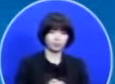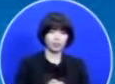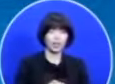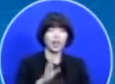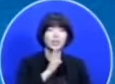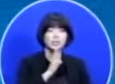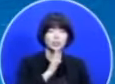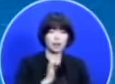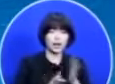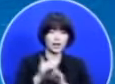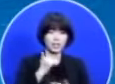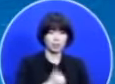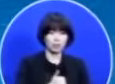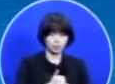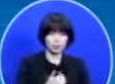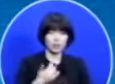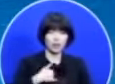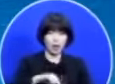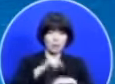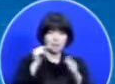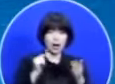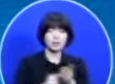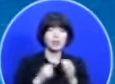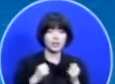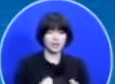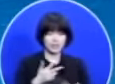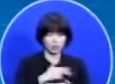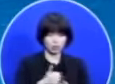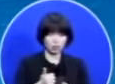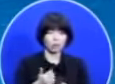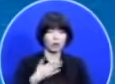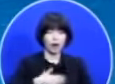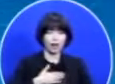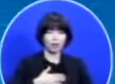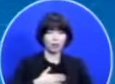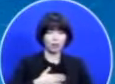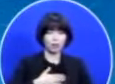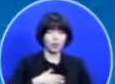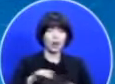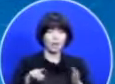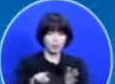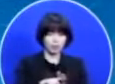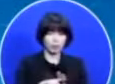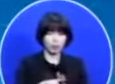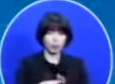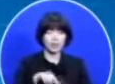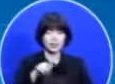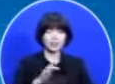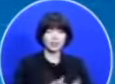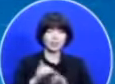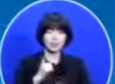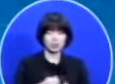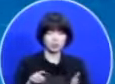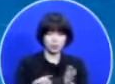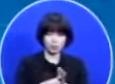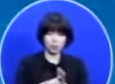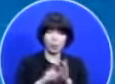정말 예수님을 내 마음의 계신 주님 으로 알고 믿고 그 예수님을 진짜